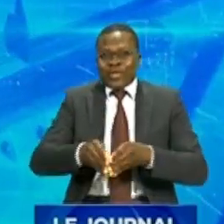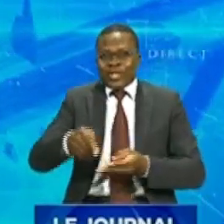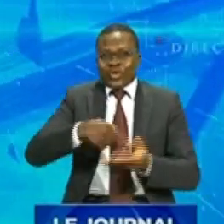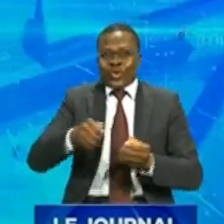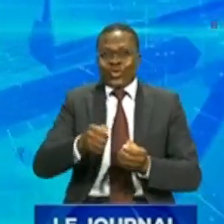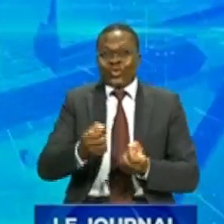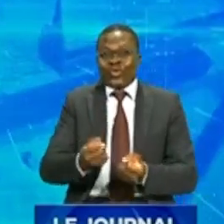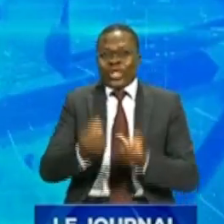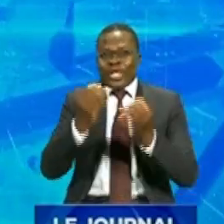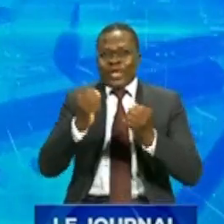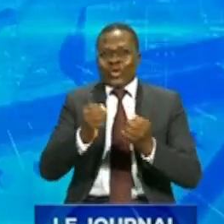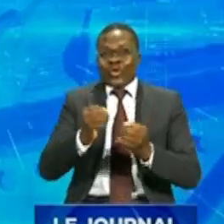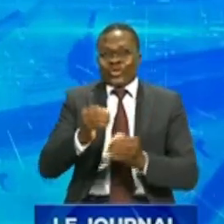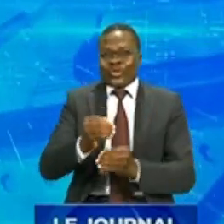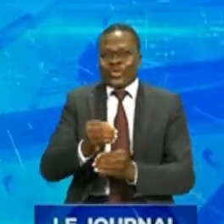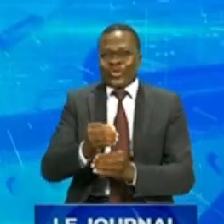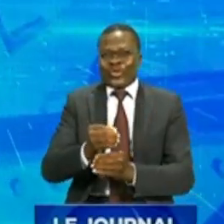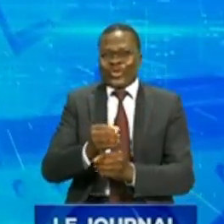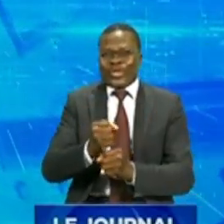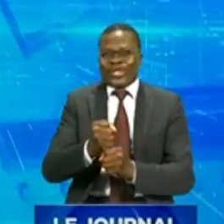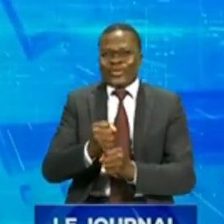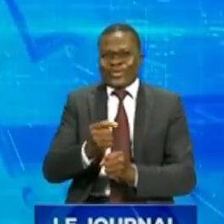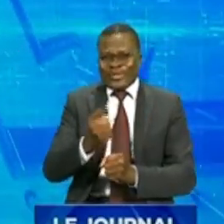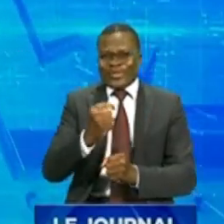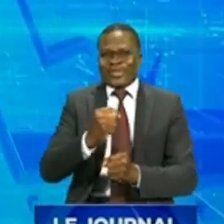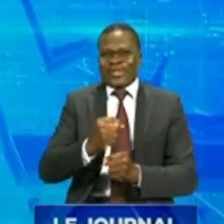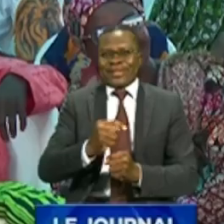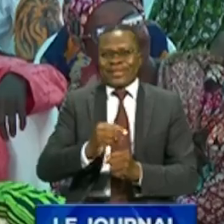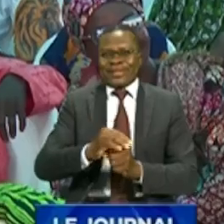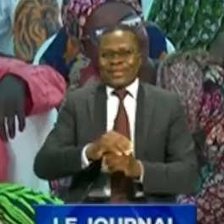de la cause. Patrick Nimavor, Arnaud Adadja.